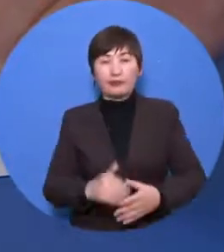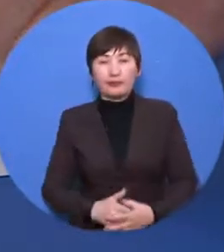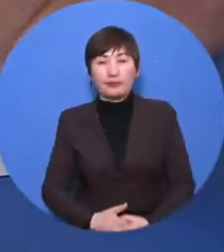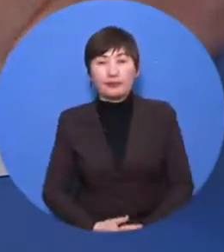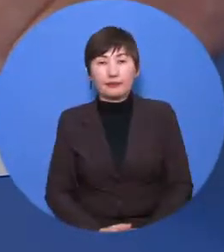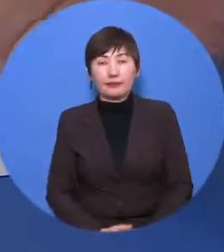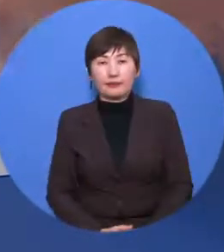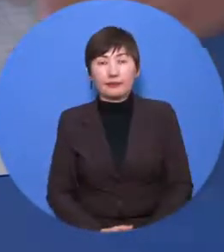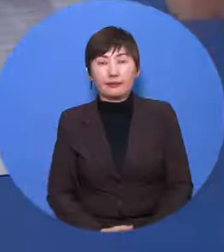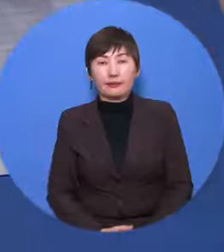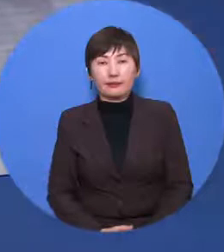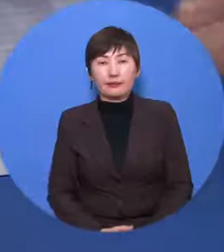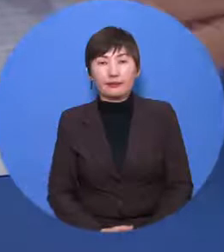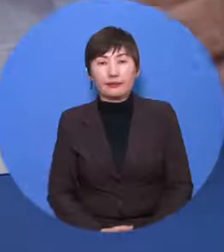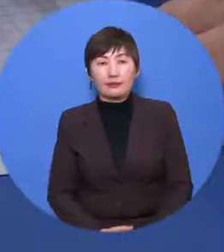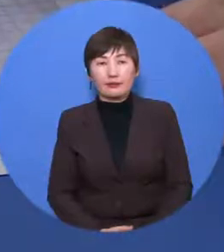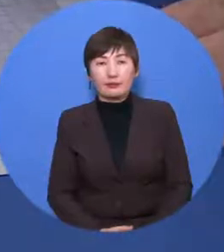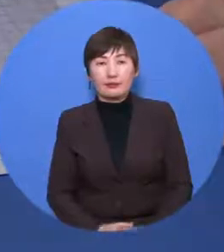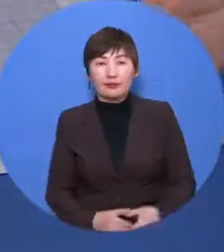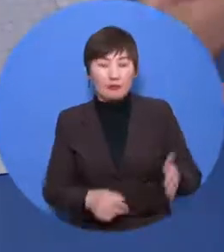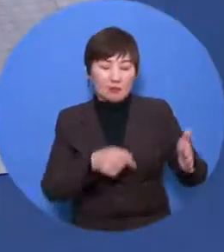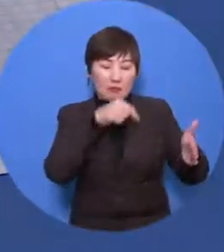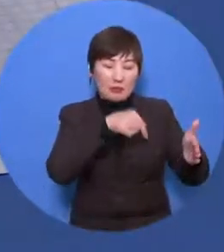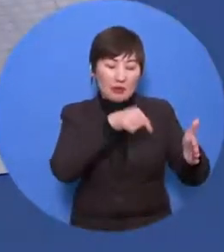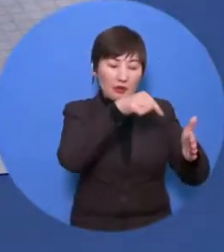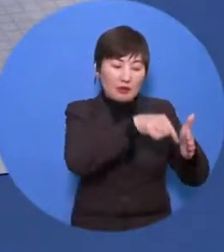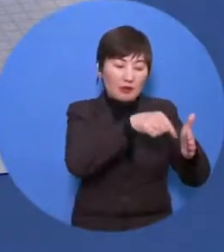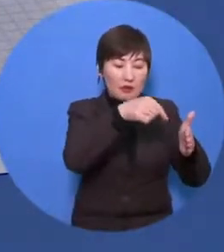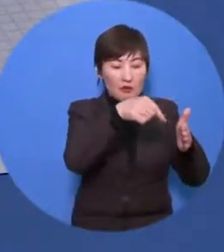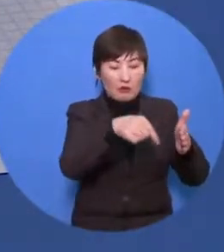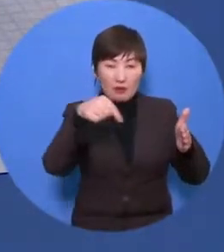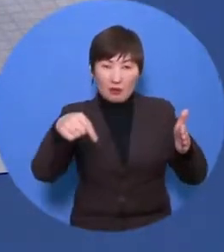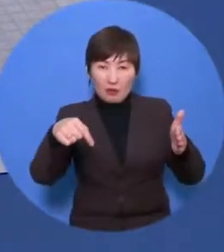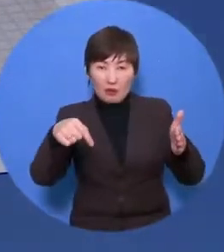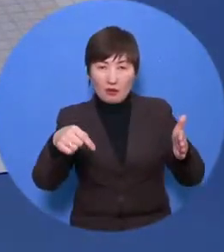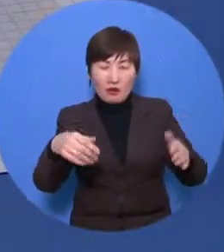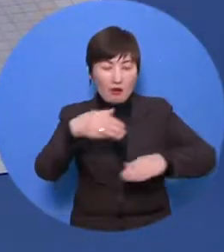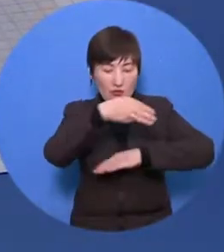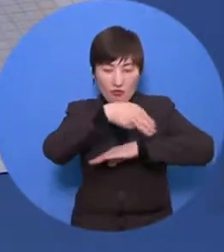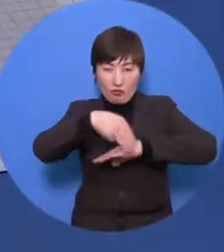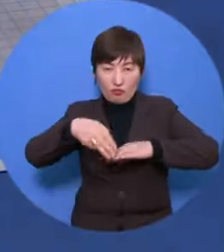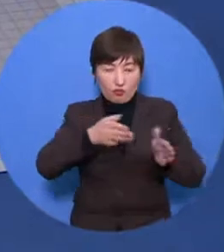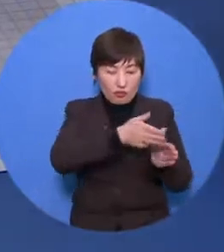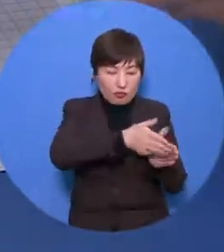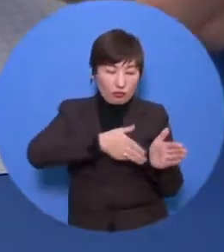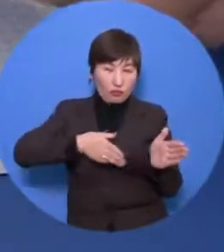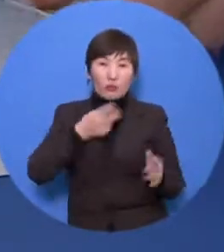За. За энэ тэмдэглэж авсан цэгүүдээ шулуунаар холбоё.